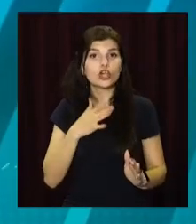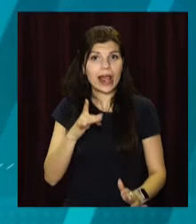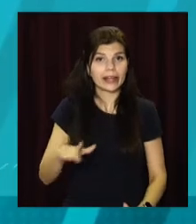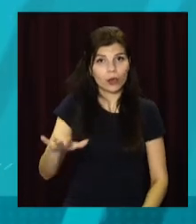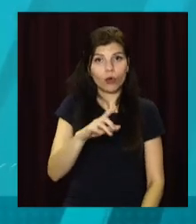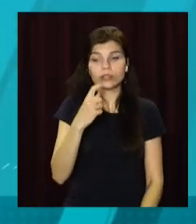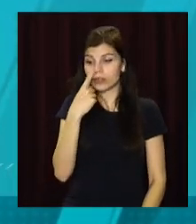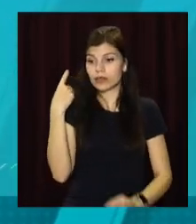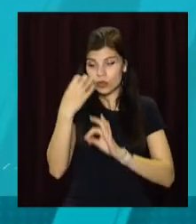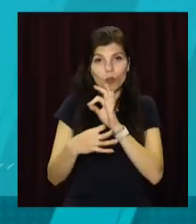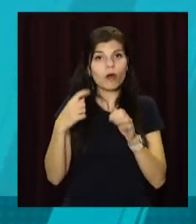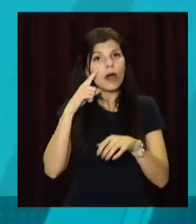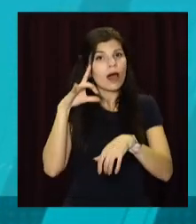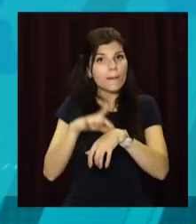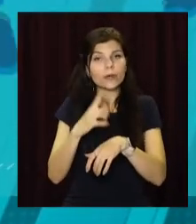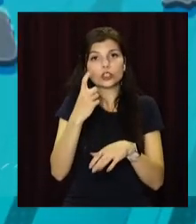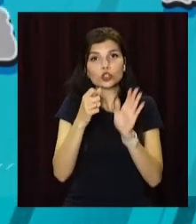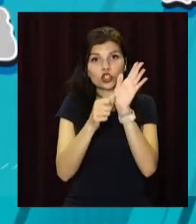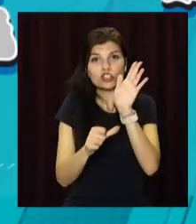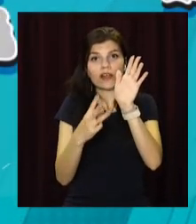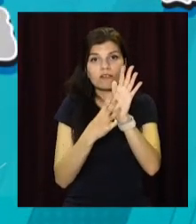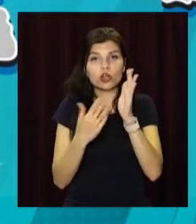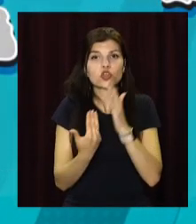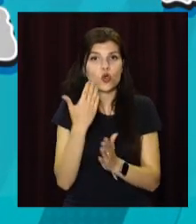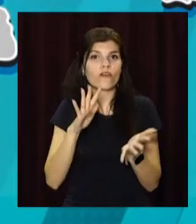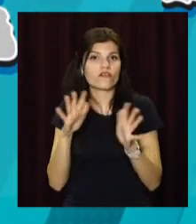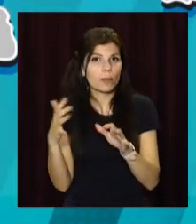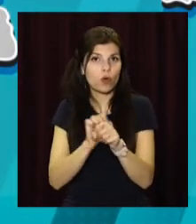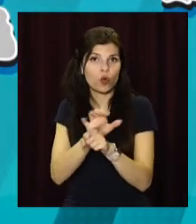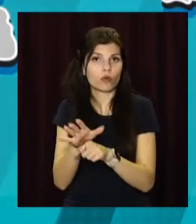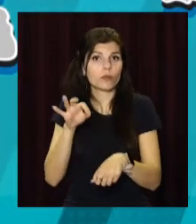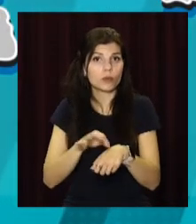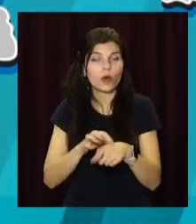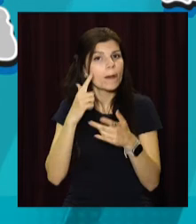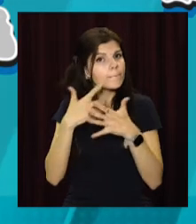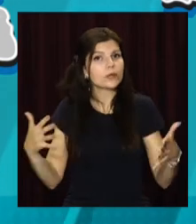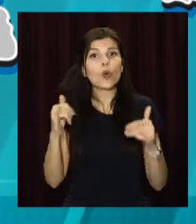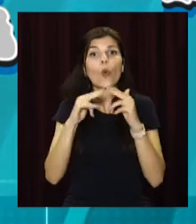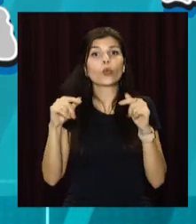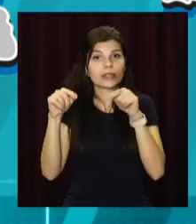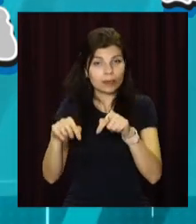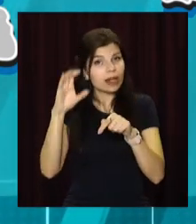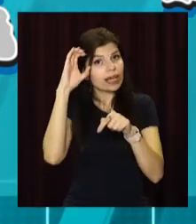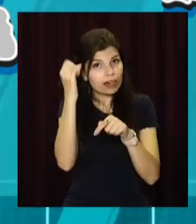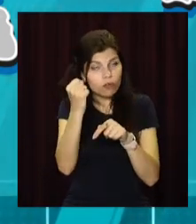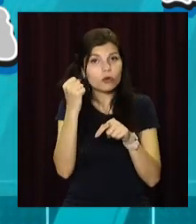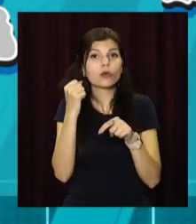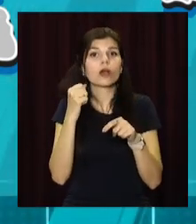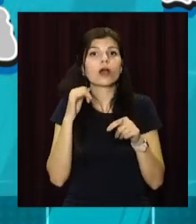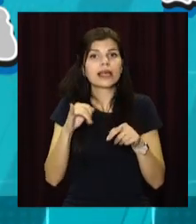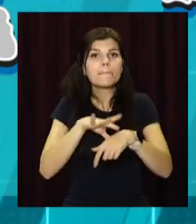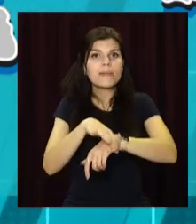регіоні за минулу добу зареєстрували 168 нових випадків коронавірусу, найбільше їх у Дніпрі, Кривому Розі